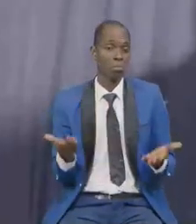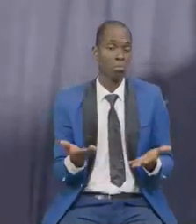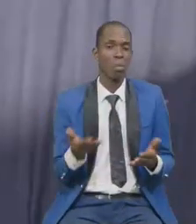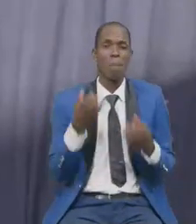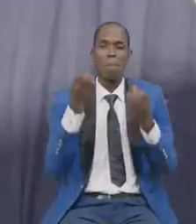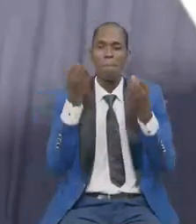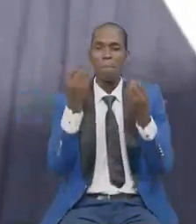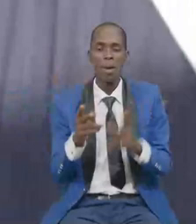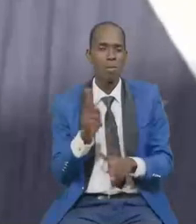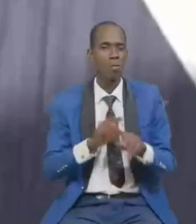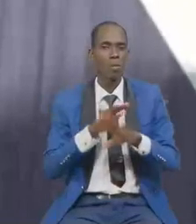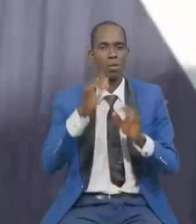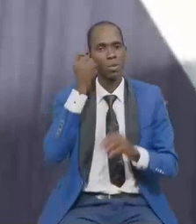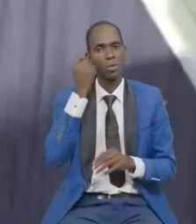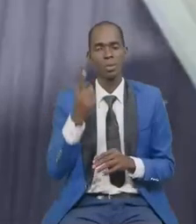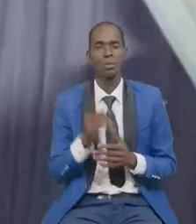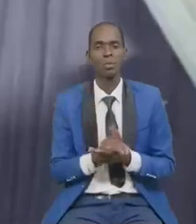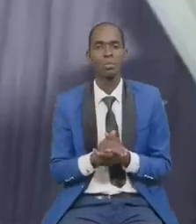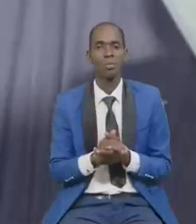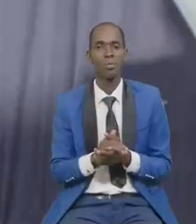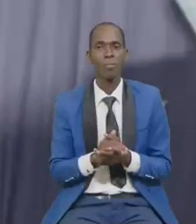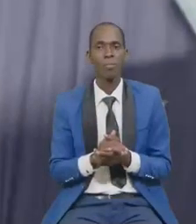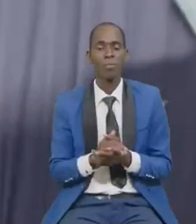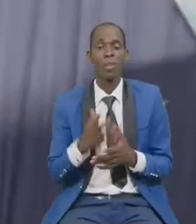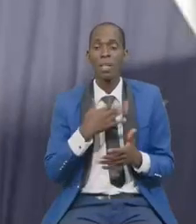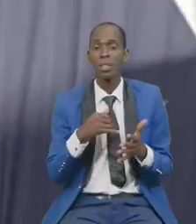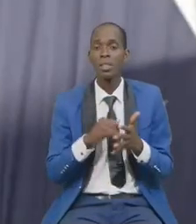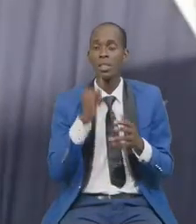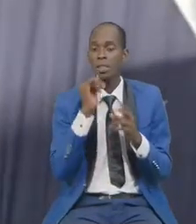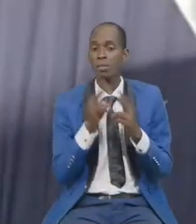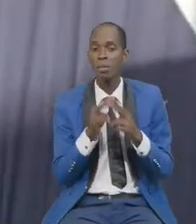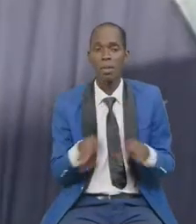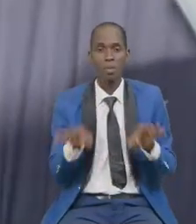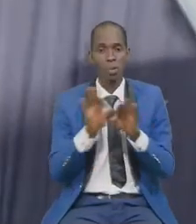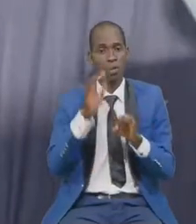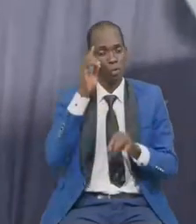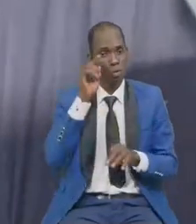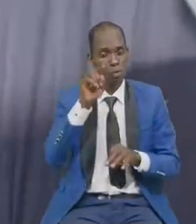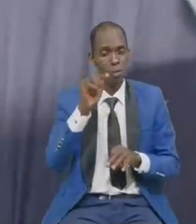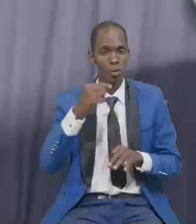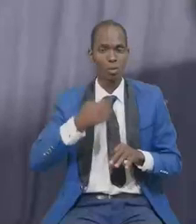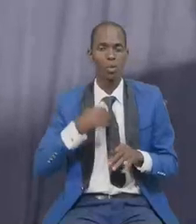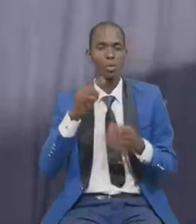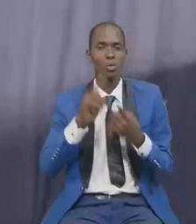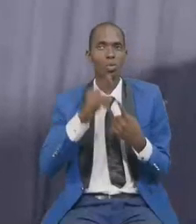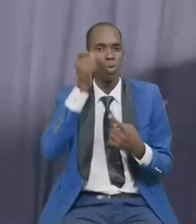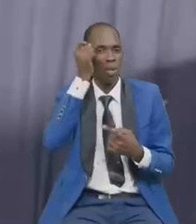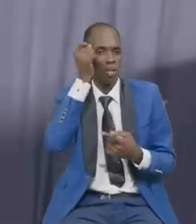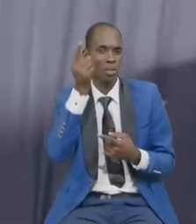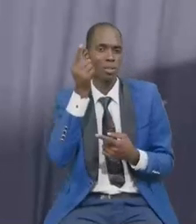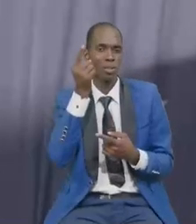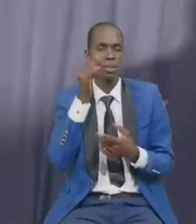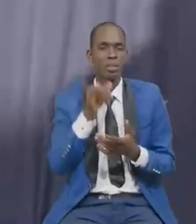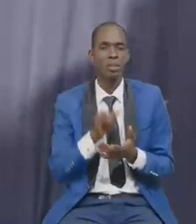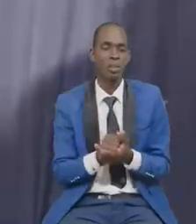pas. Et c'est très important pour toi et pour moi de comprendre